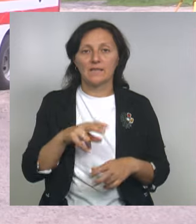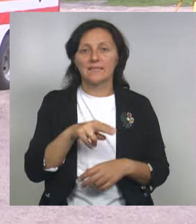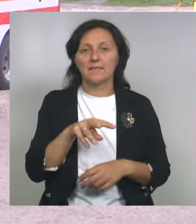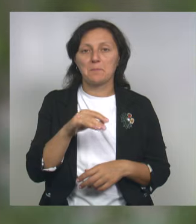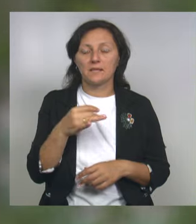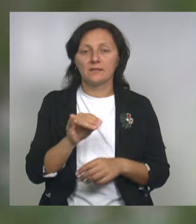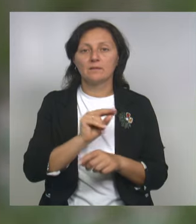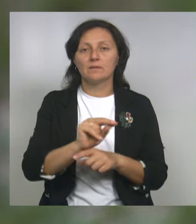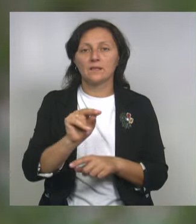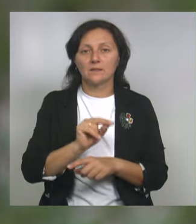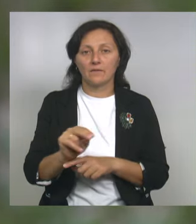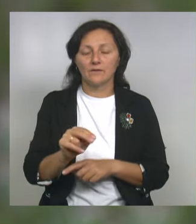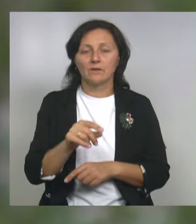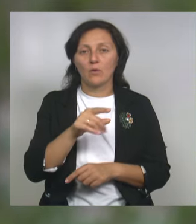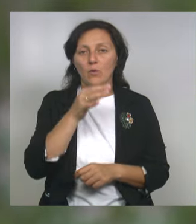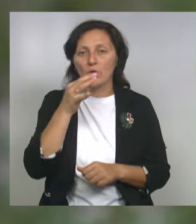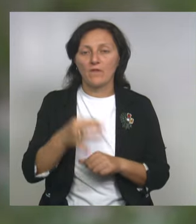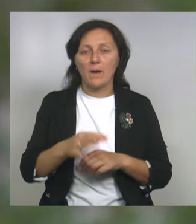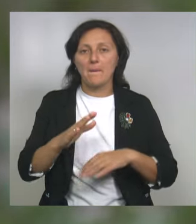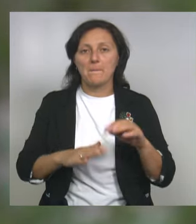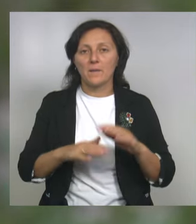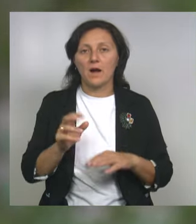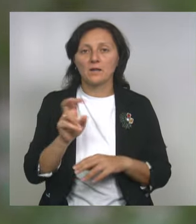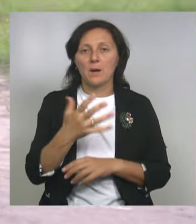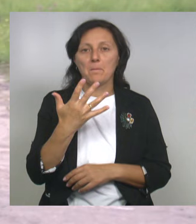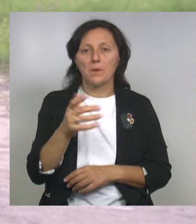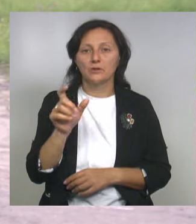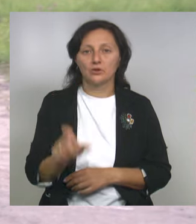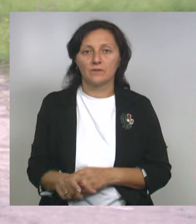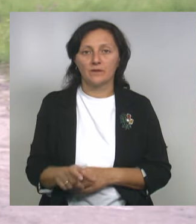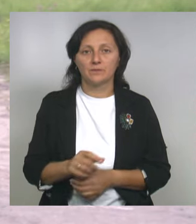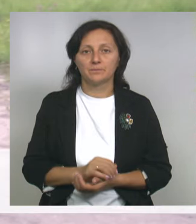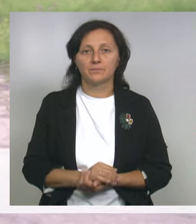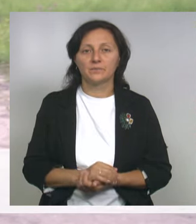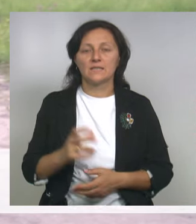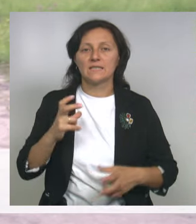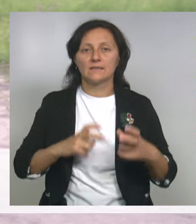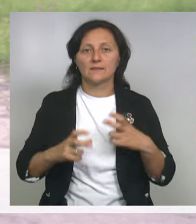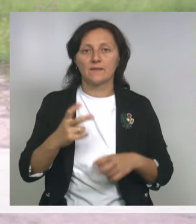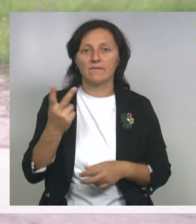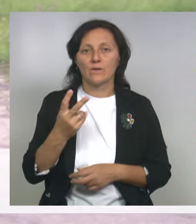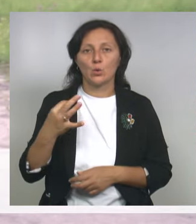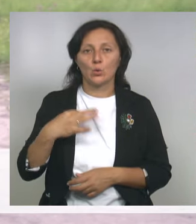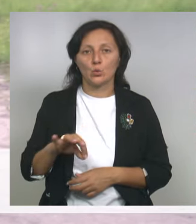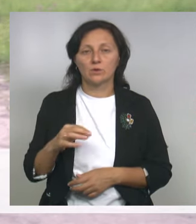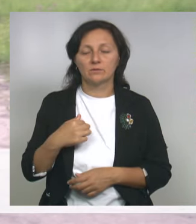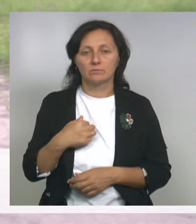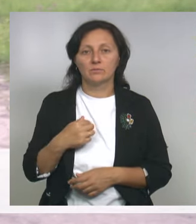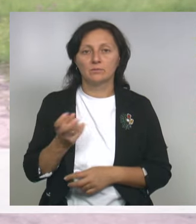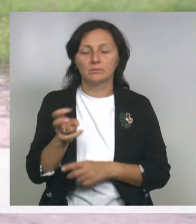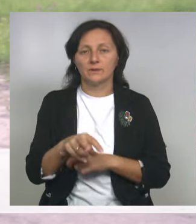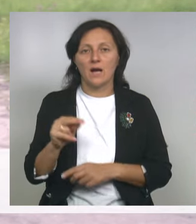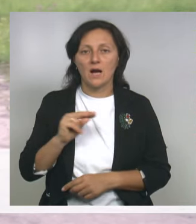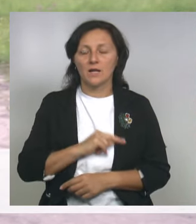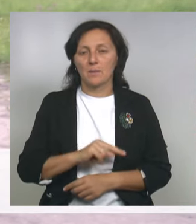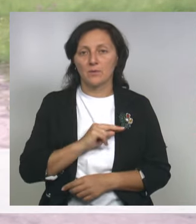эксперт и наставник. Под его руководством практику проходит 5 человек. В университете на 2-м курсе пришелся работать. Вот.